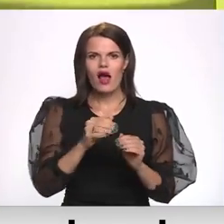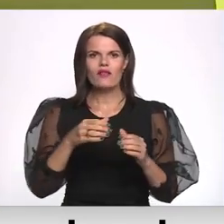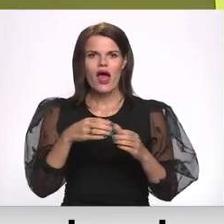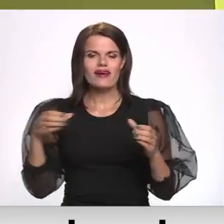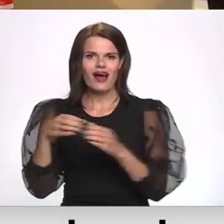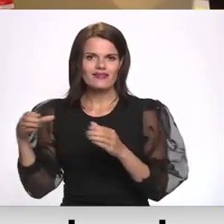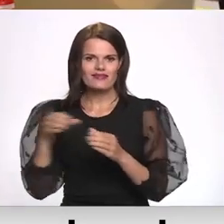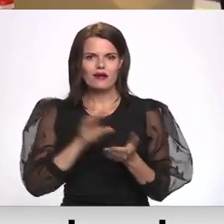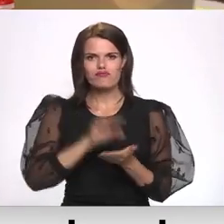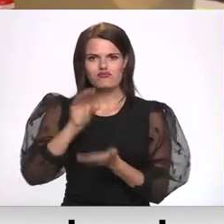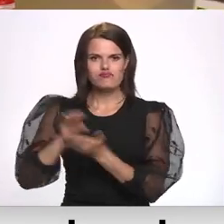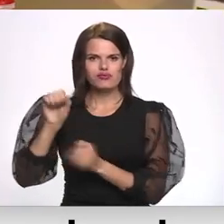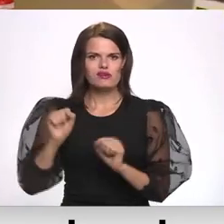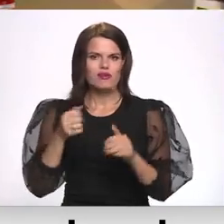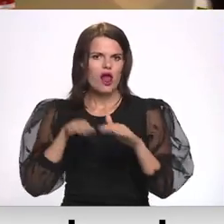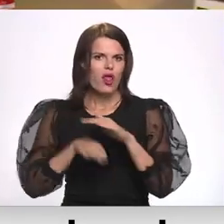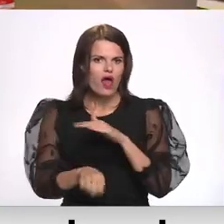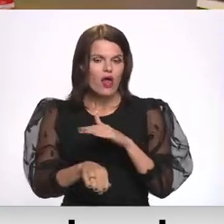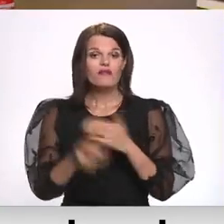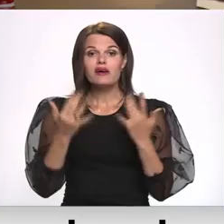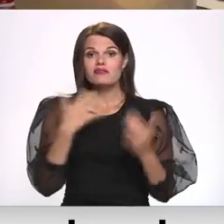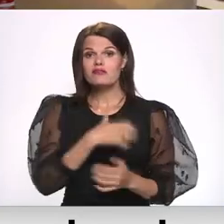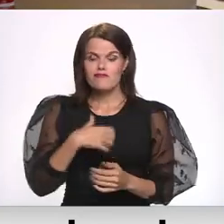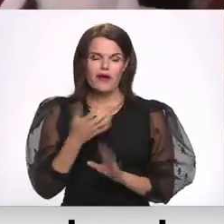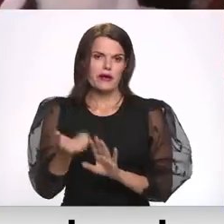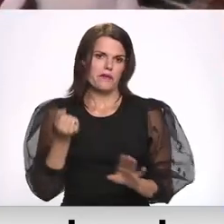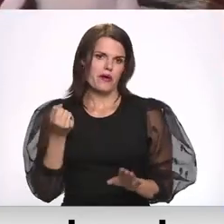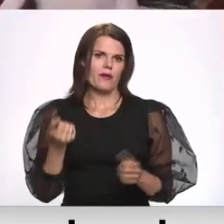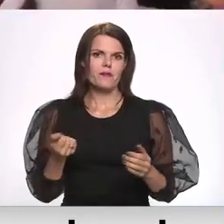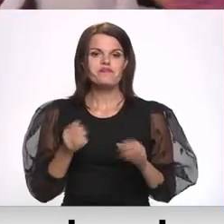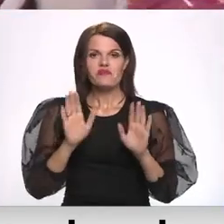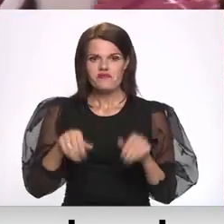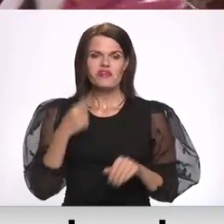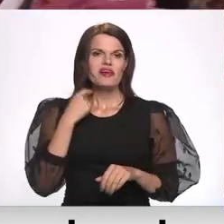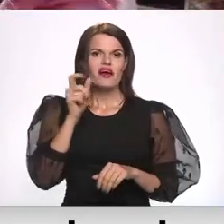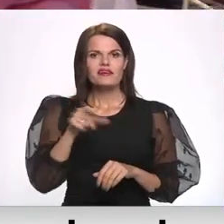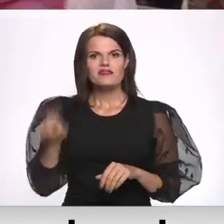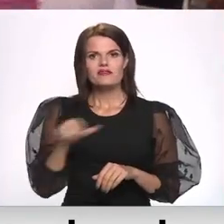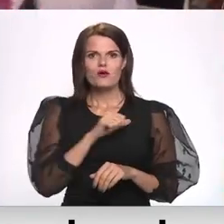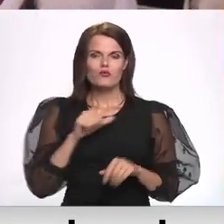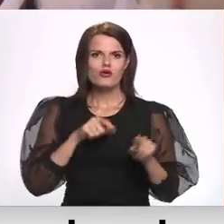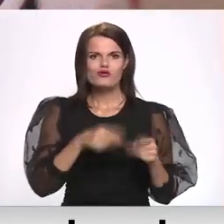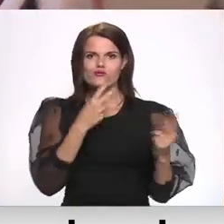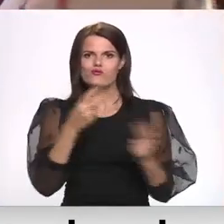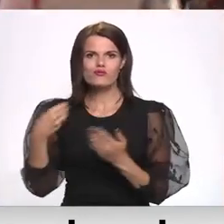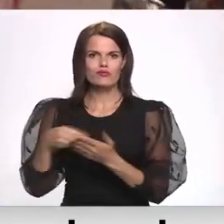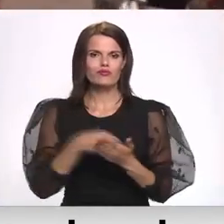skastītē, ielieku ledskapī, saldētuvā, un cik vajag, tik ēd. Var rīdzinieks šeit sev sagādāt krājumus